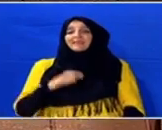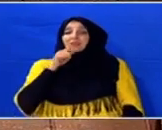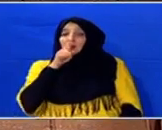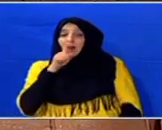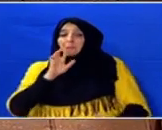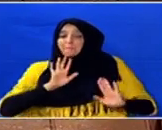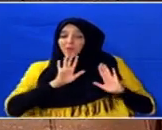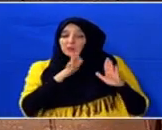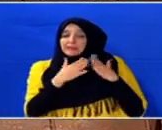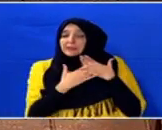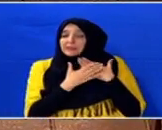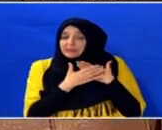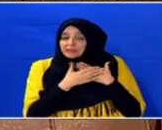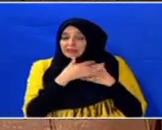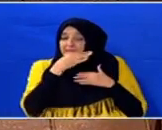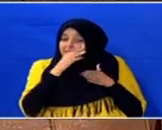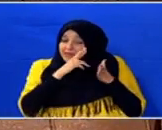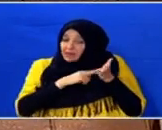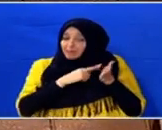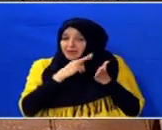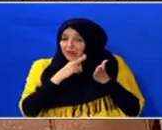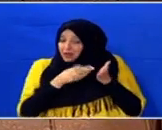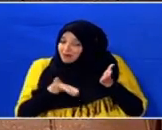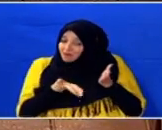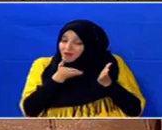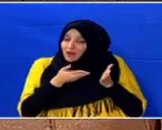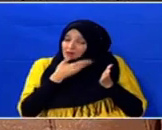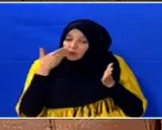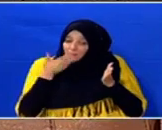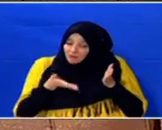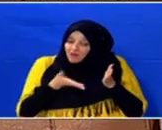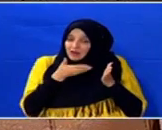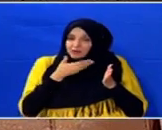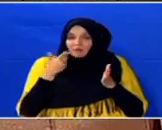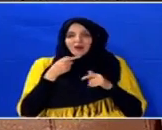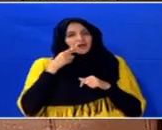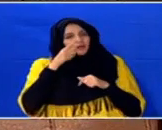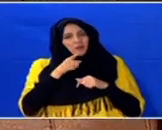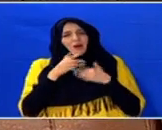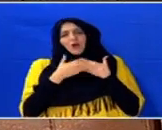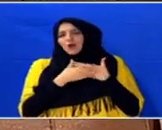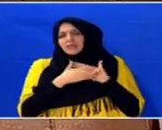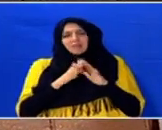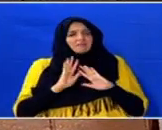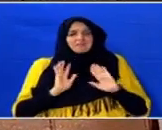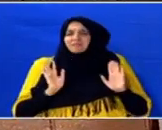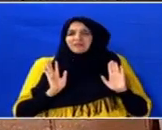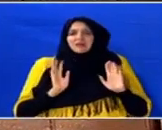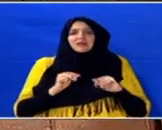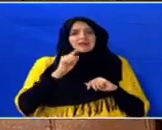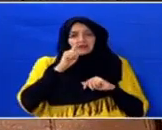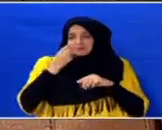تذكرينها بقولك لها صومي صومي فأنت ناصحة